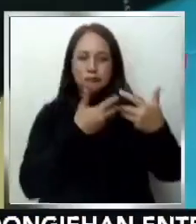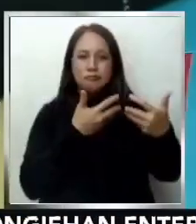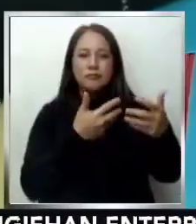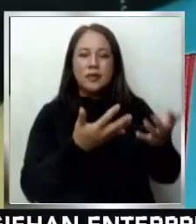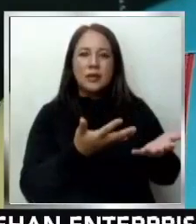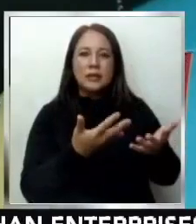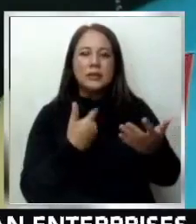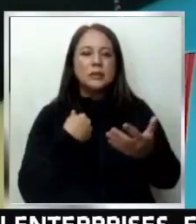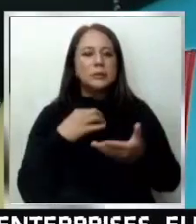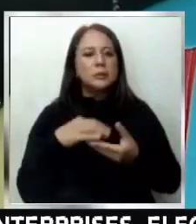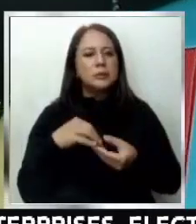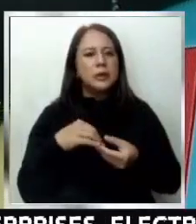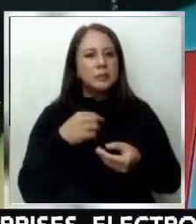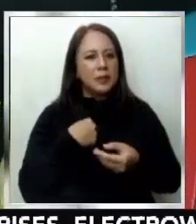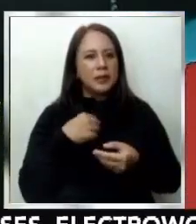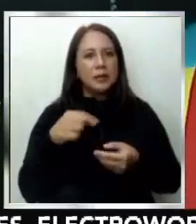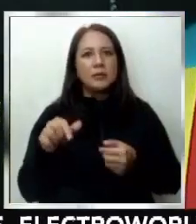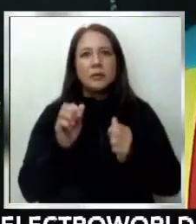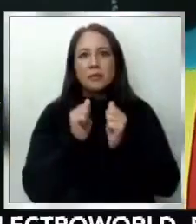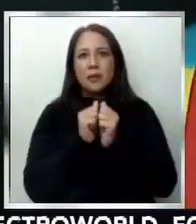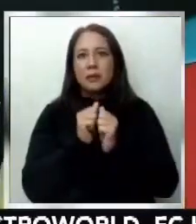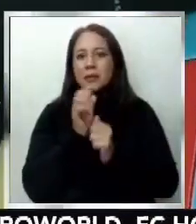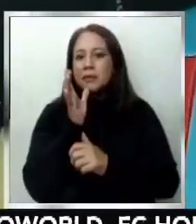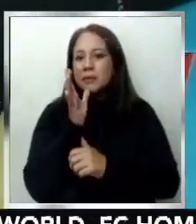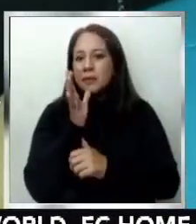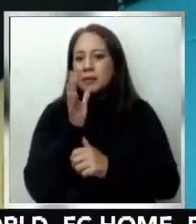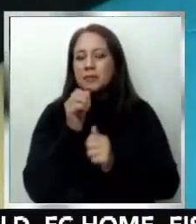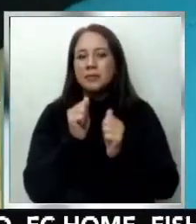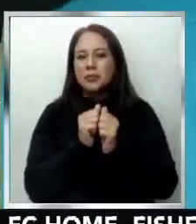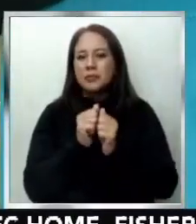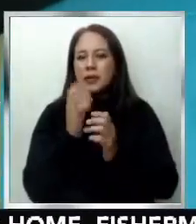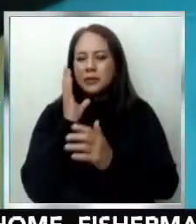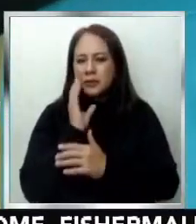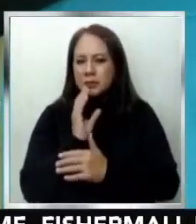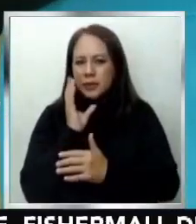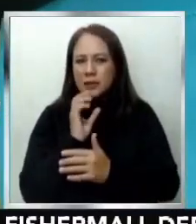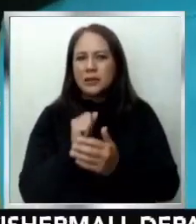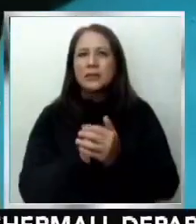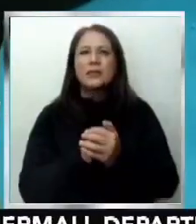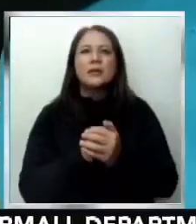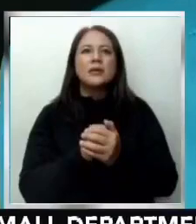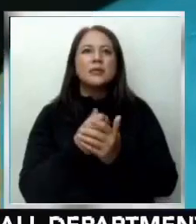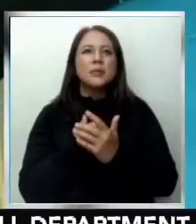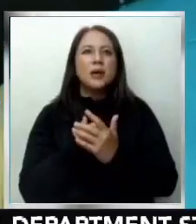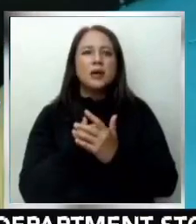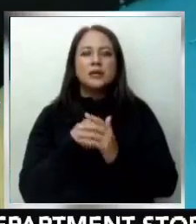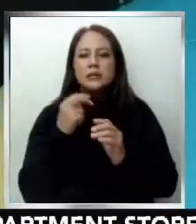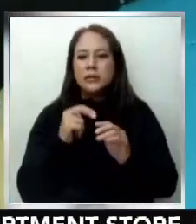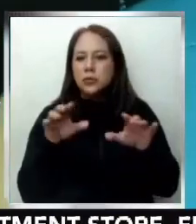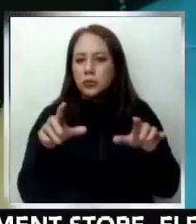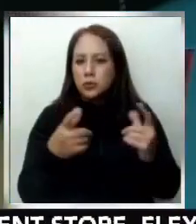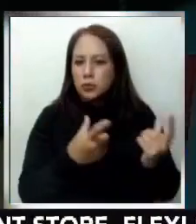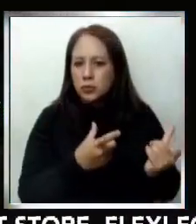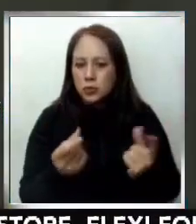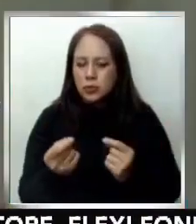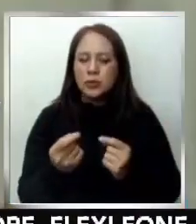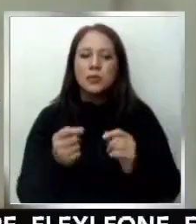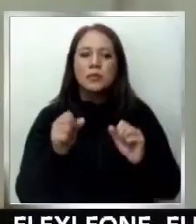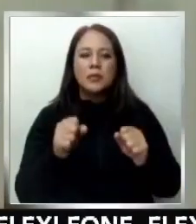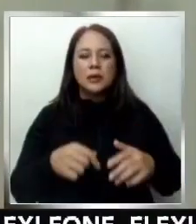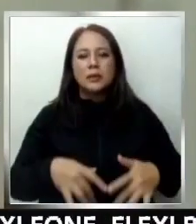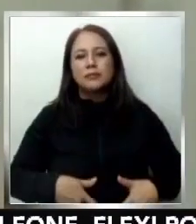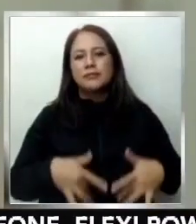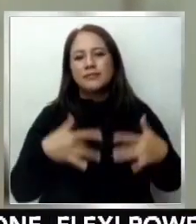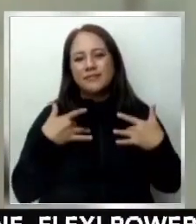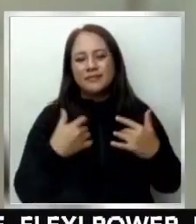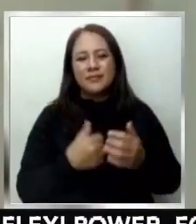between me and my mom. Yung mga pinagdaanan namin, yung mga kinailangan namin gawin para mabuhay. Pero sa